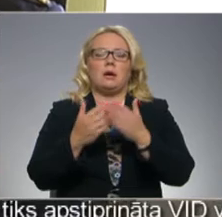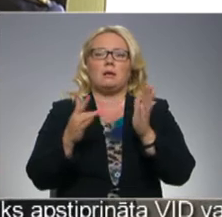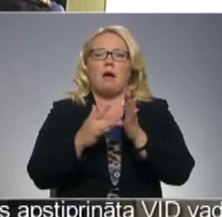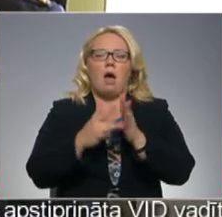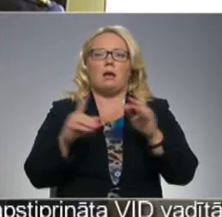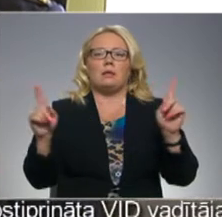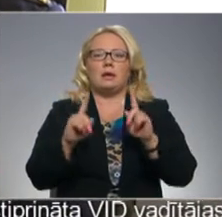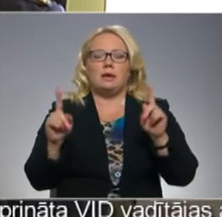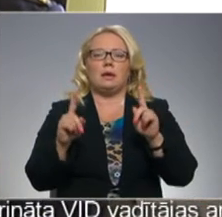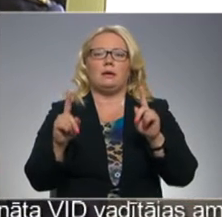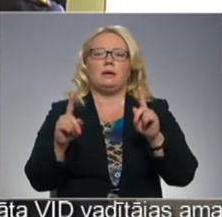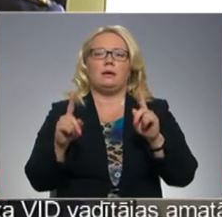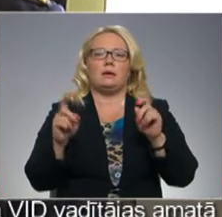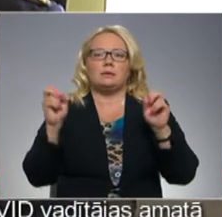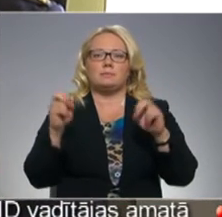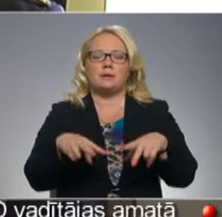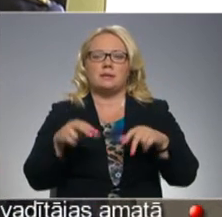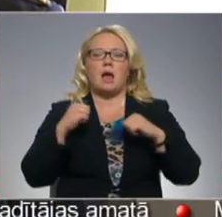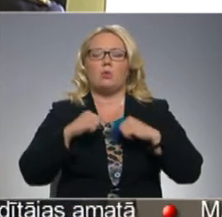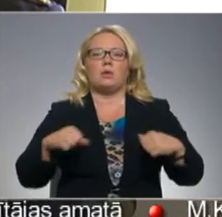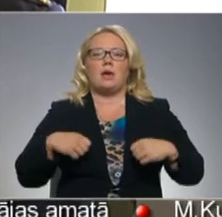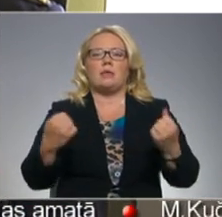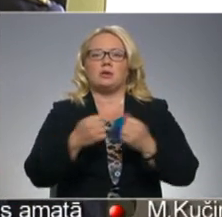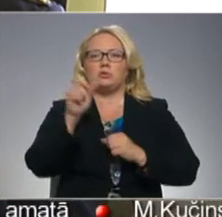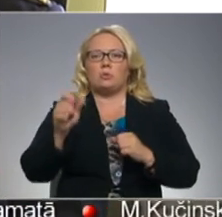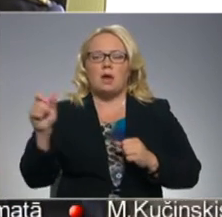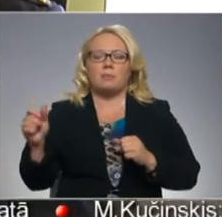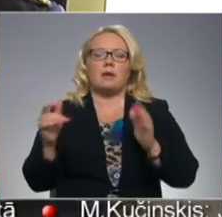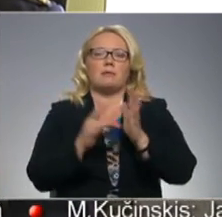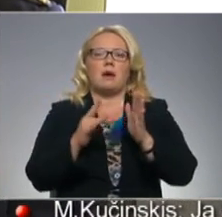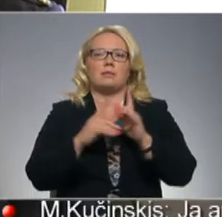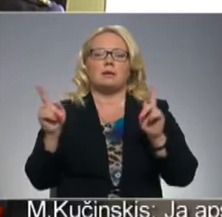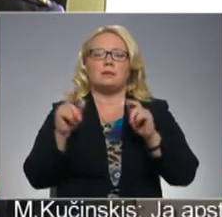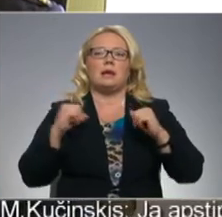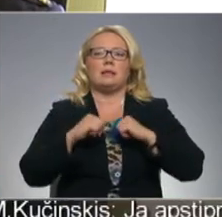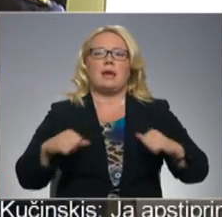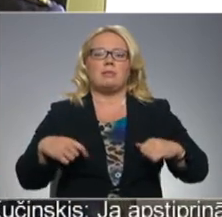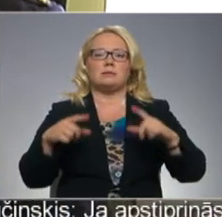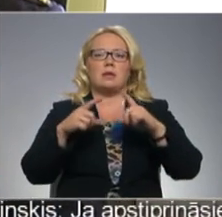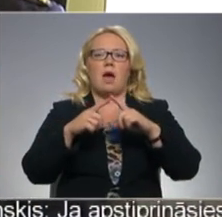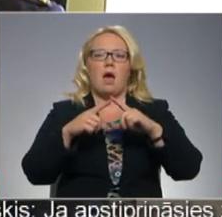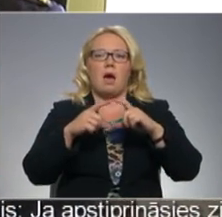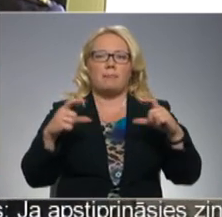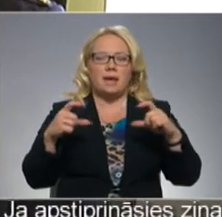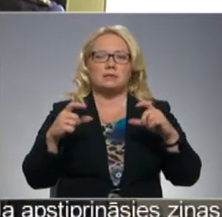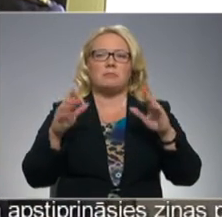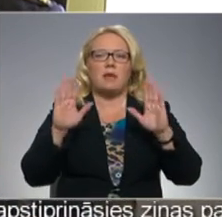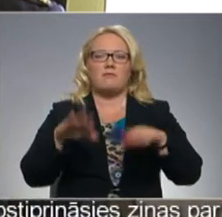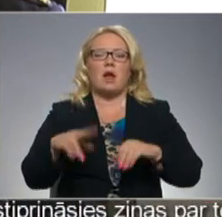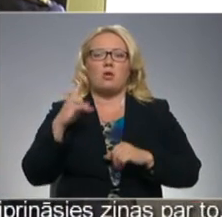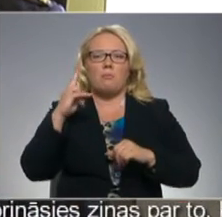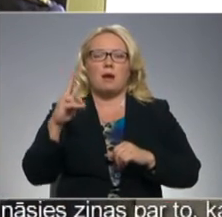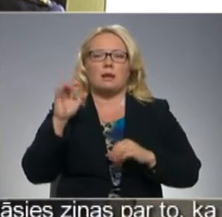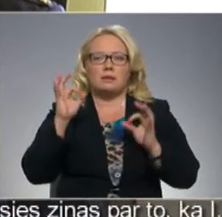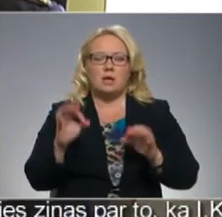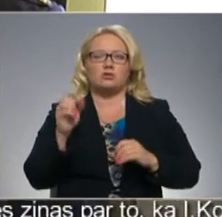ir šie speciālo dienestu darbinieku, kādas ir dienestu apliecības, lai viņi varētu pārliecināties, ka tas